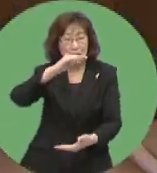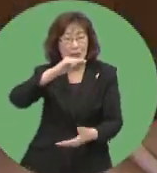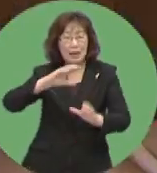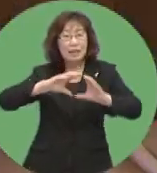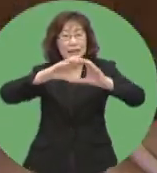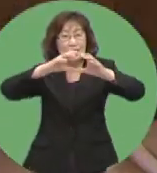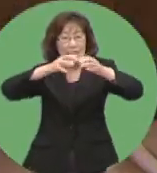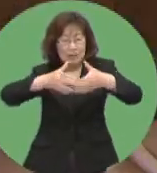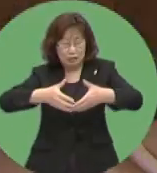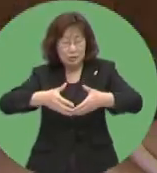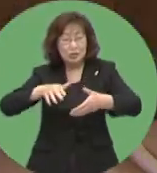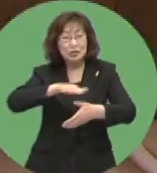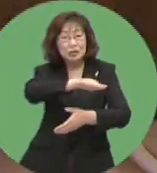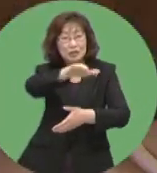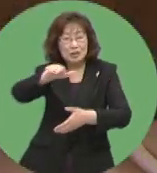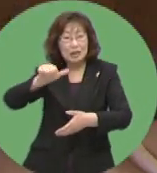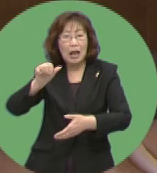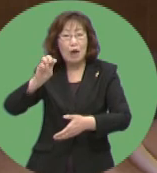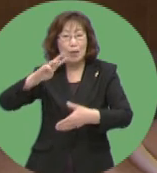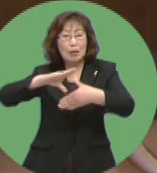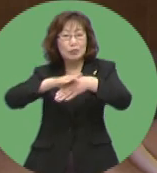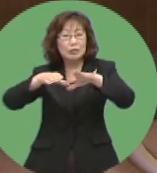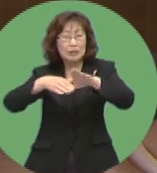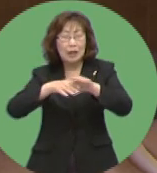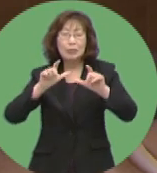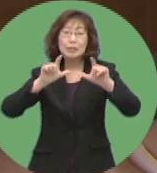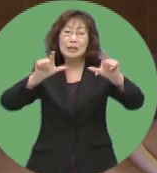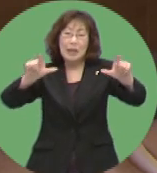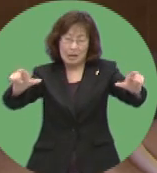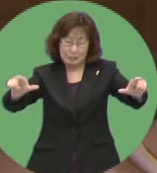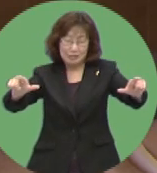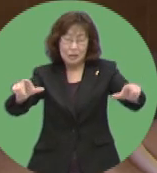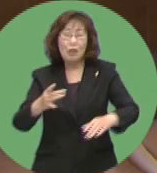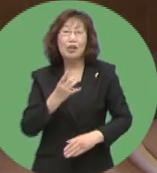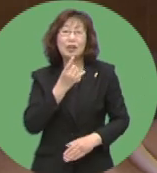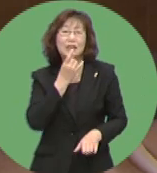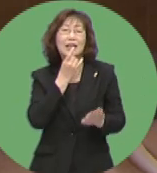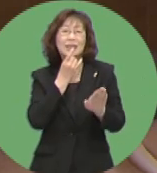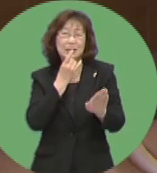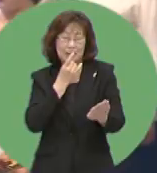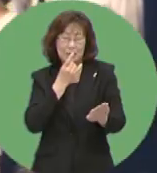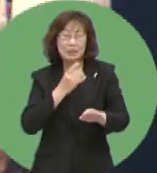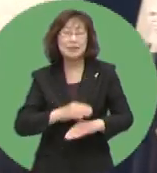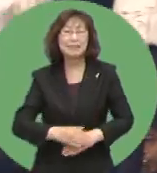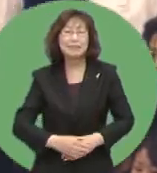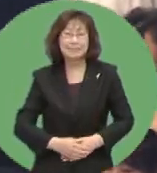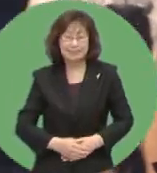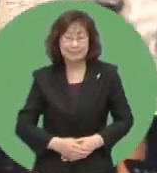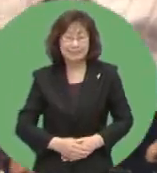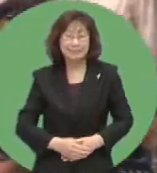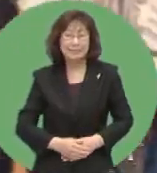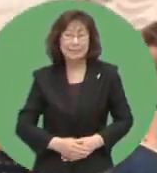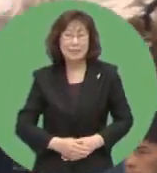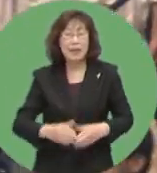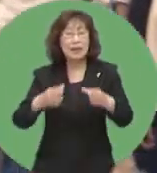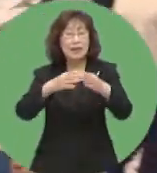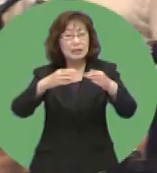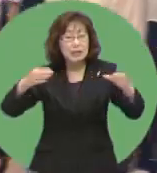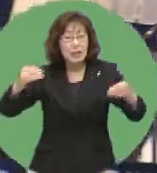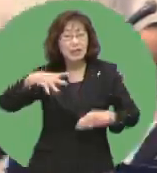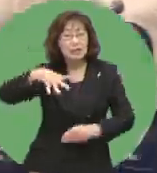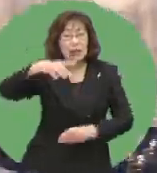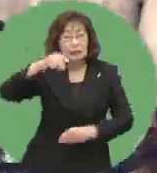に阿波文化をどんどんPRをいただければと大いにご期待をするところです全国初